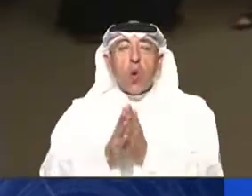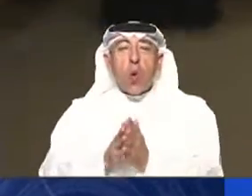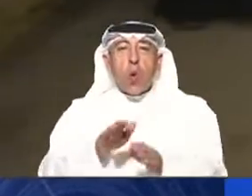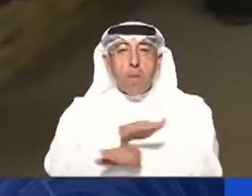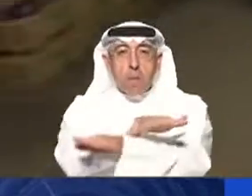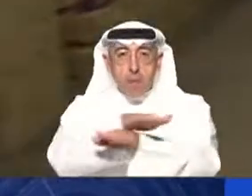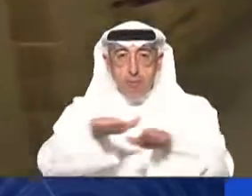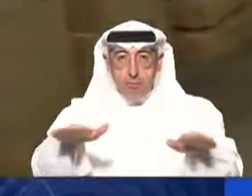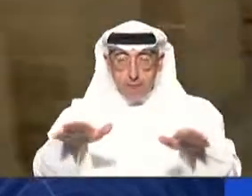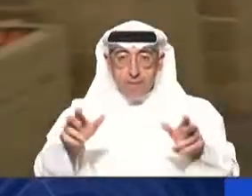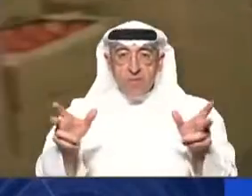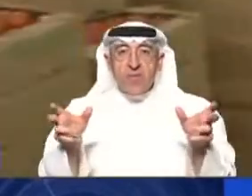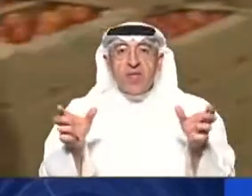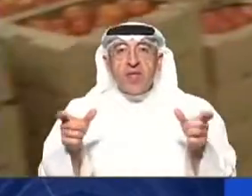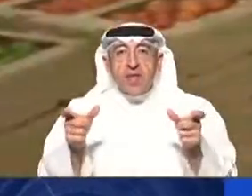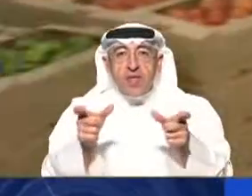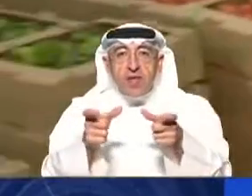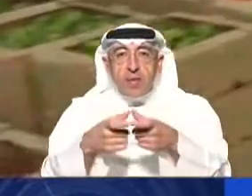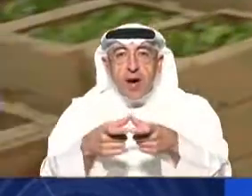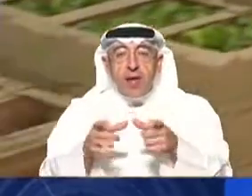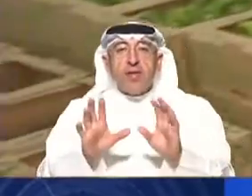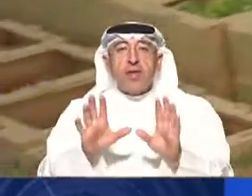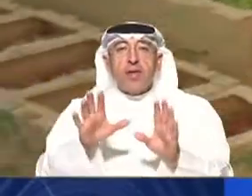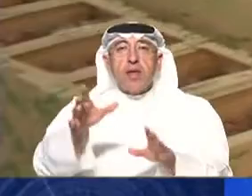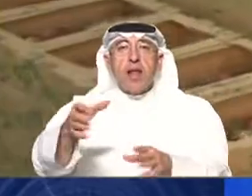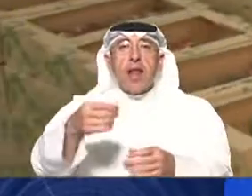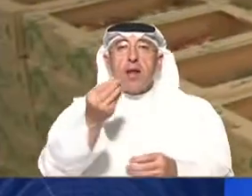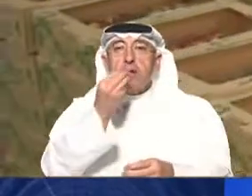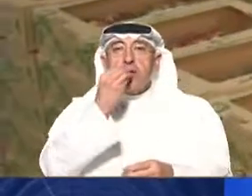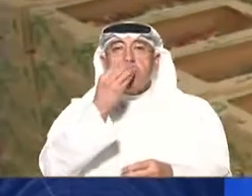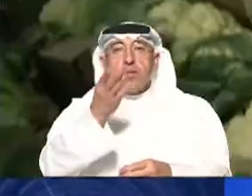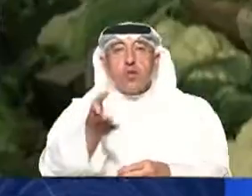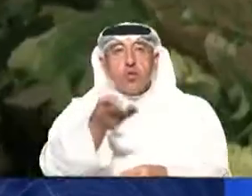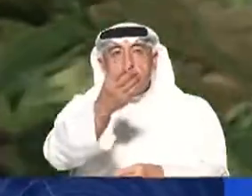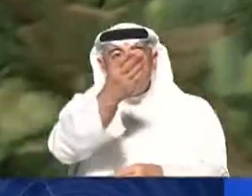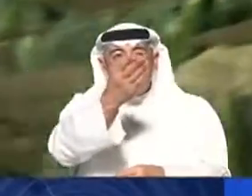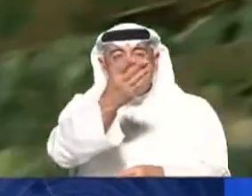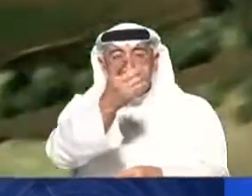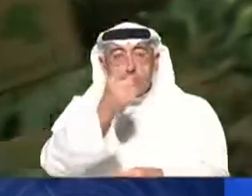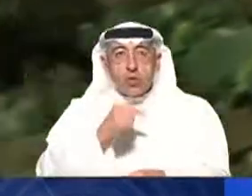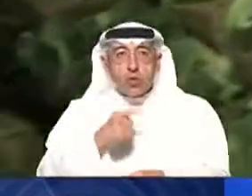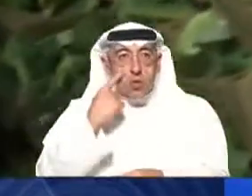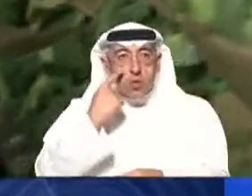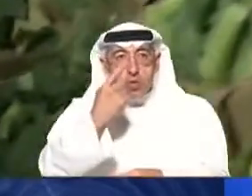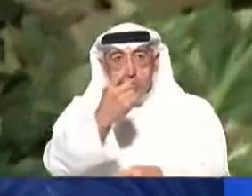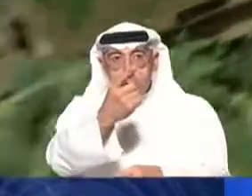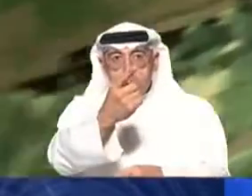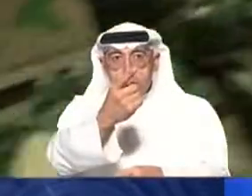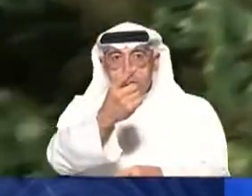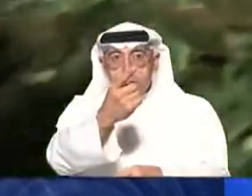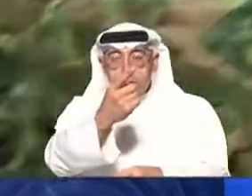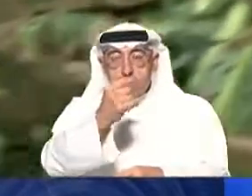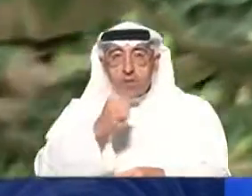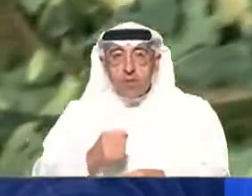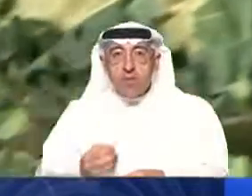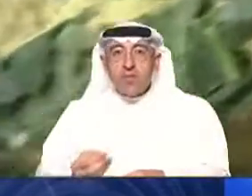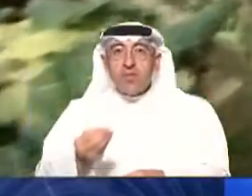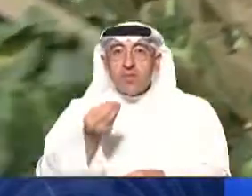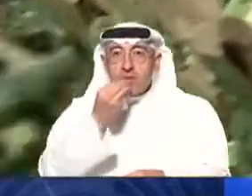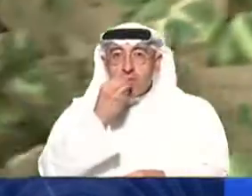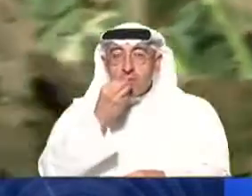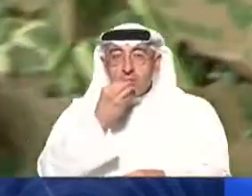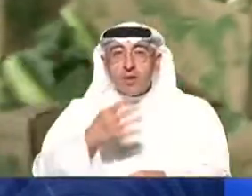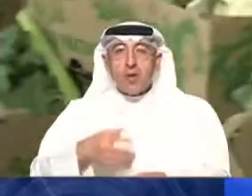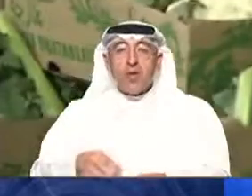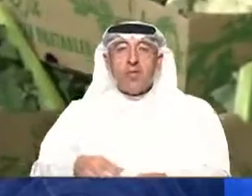منتجة لأكثر من 30 صنفا تصل يوميا إلى سوق الخضار في الأندلس إلى جانب نقطة البيع الأخرى